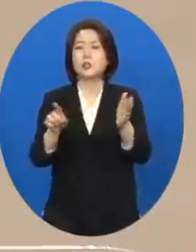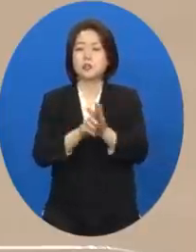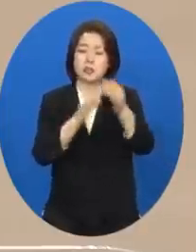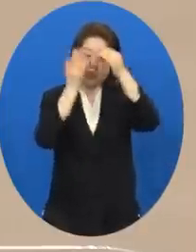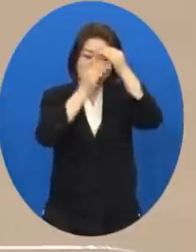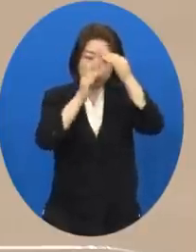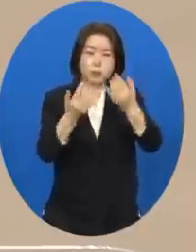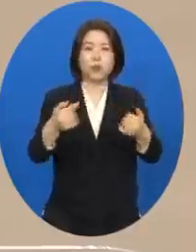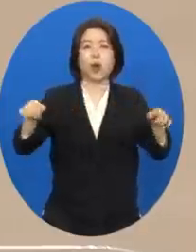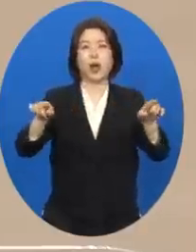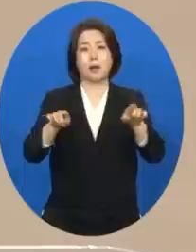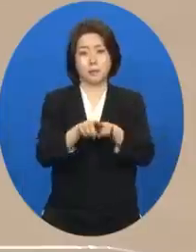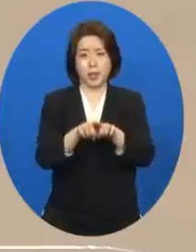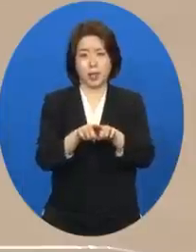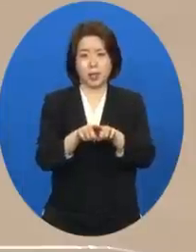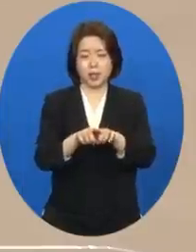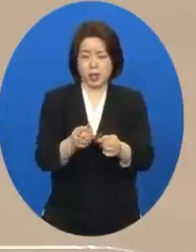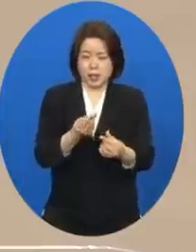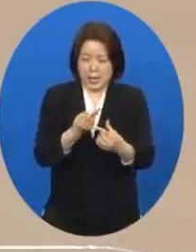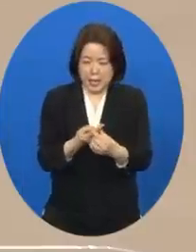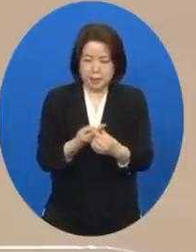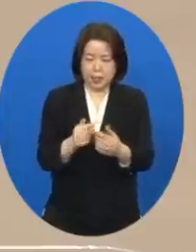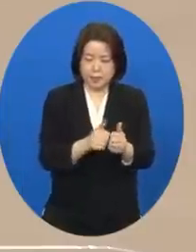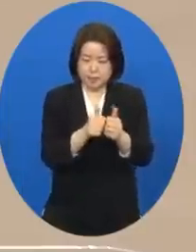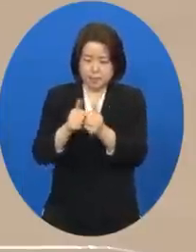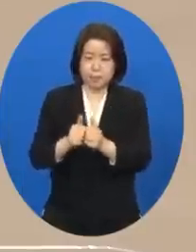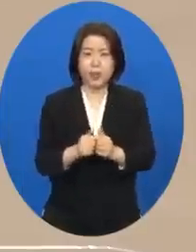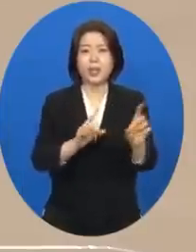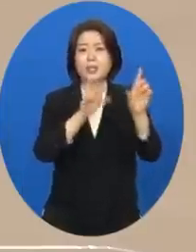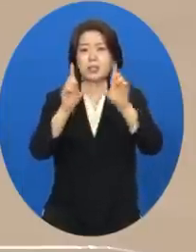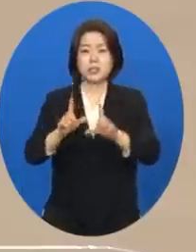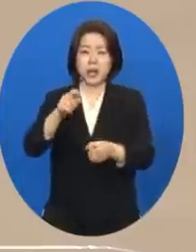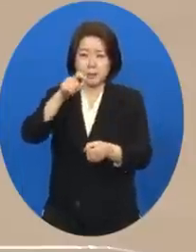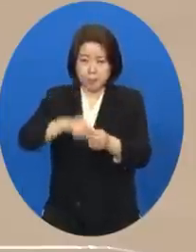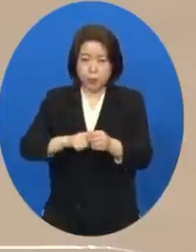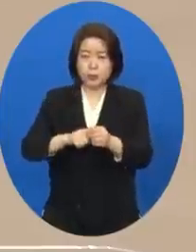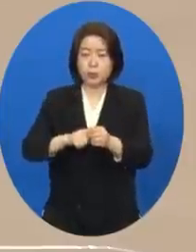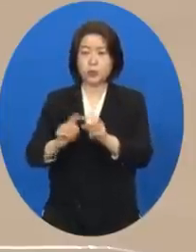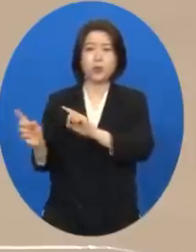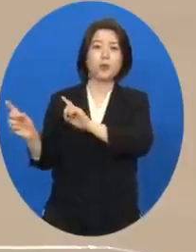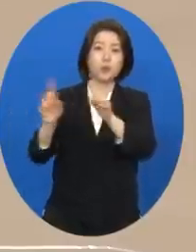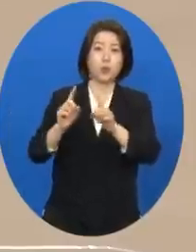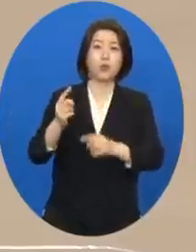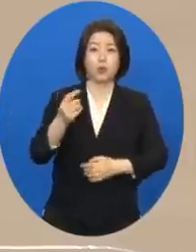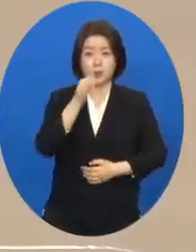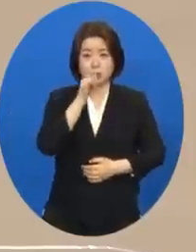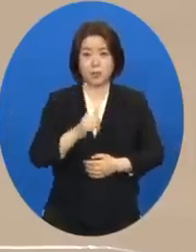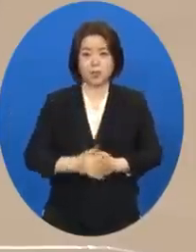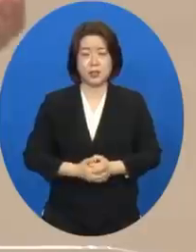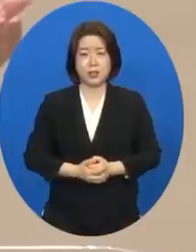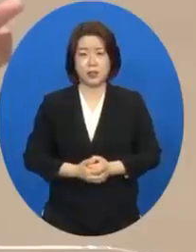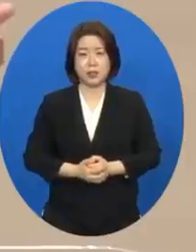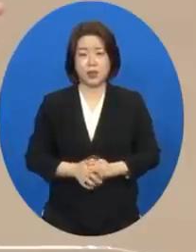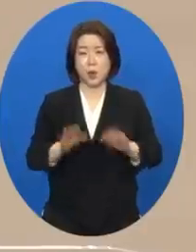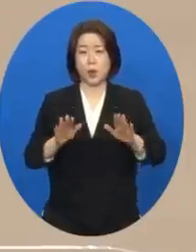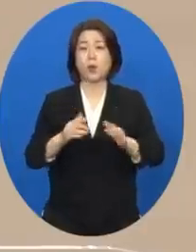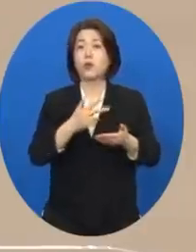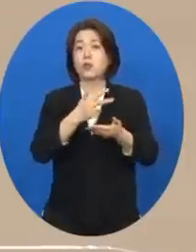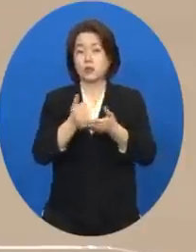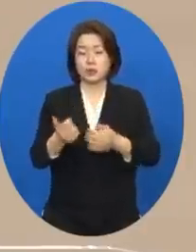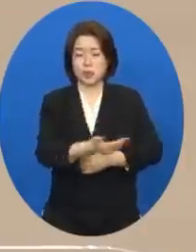함께 함께 사시 려고 그렇게 부활 하신 거예요 오늘 주님이